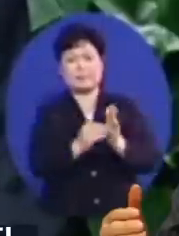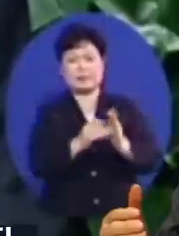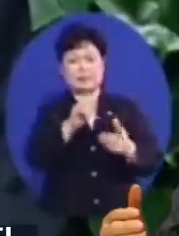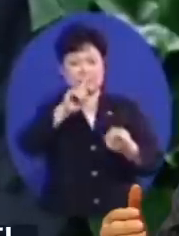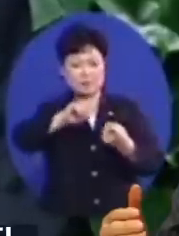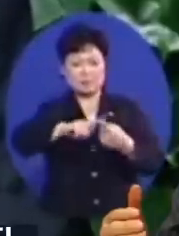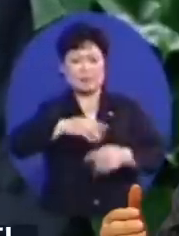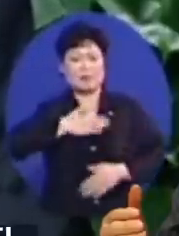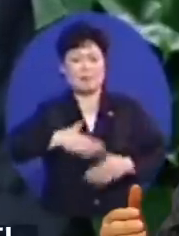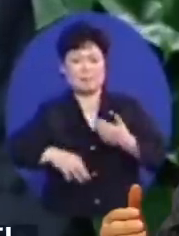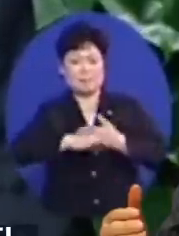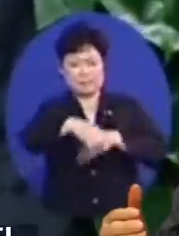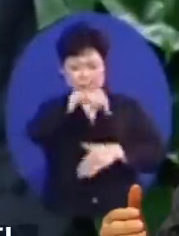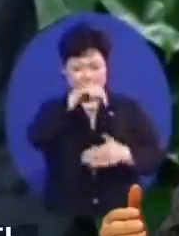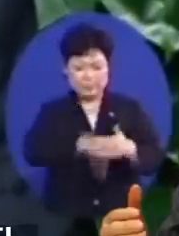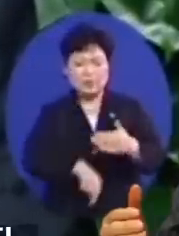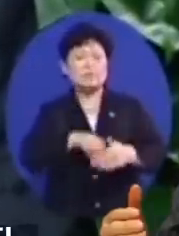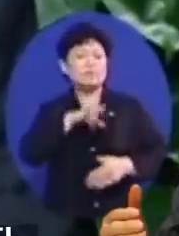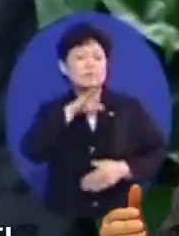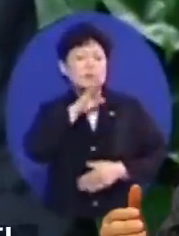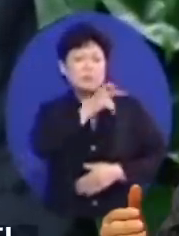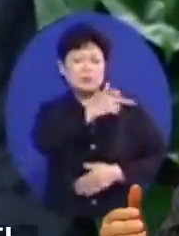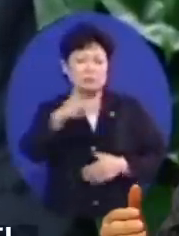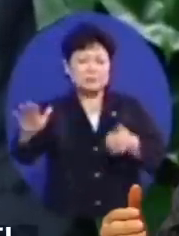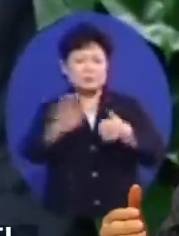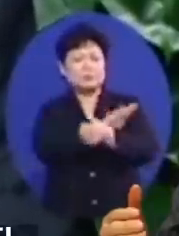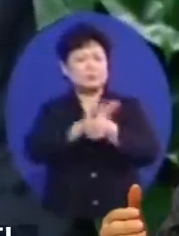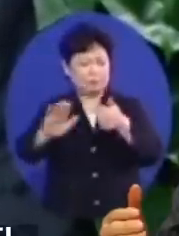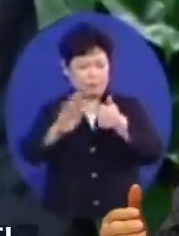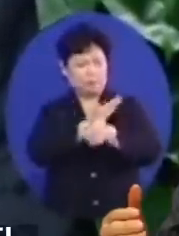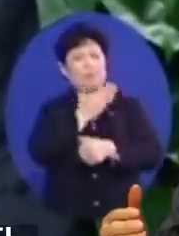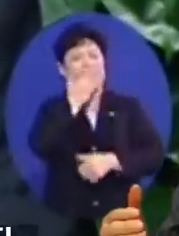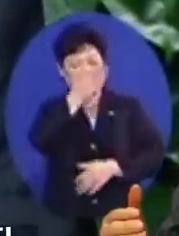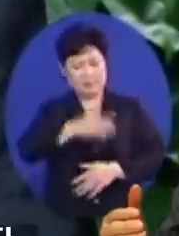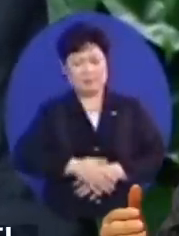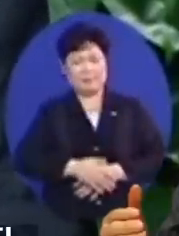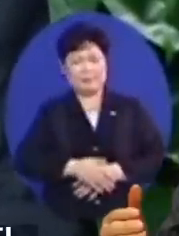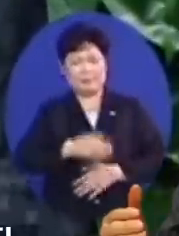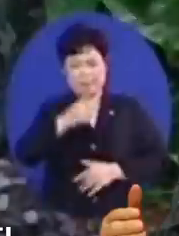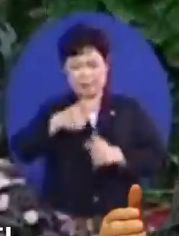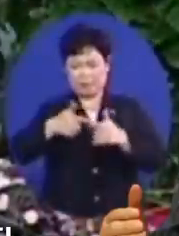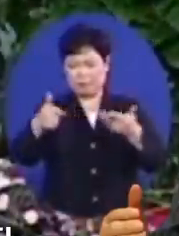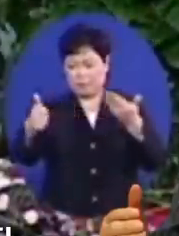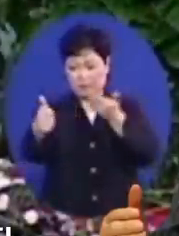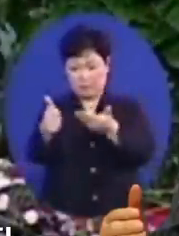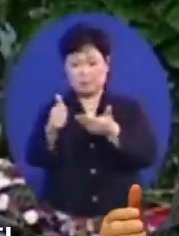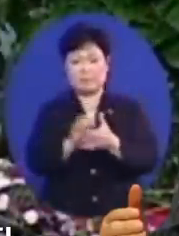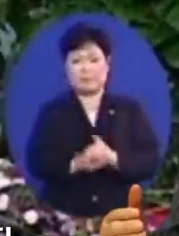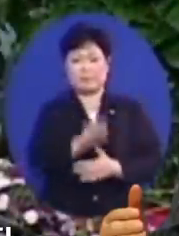사실만 알아도 우리 마음속에 얼마나 큰 위로가 되지 않습니까? 예수님이